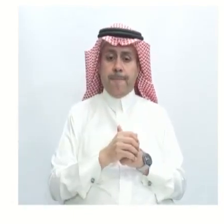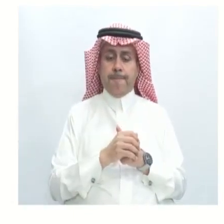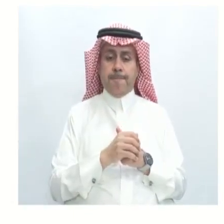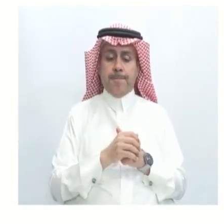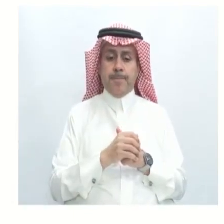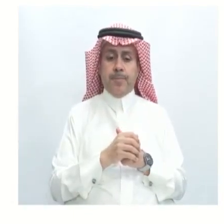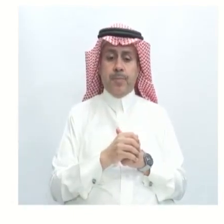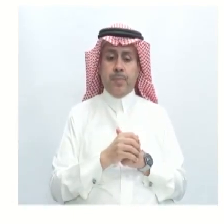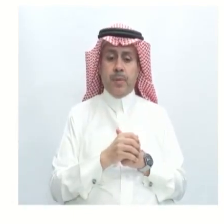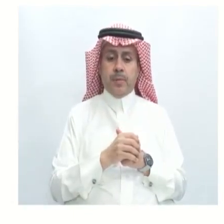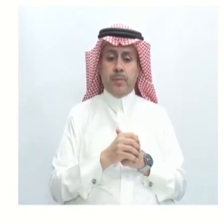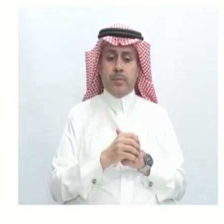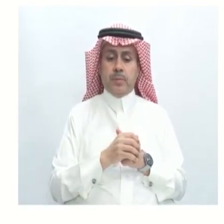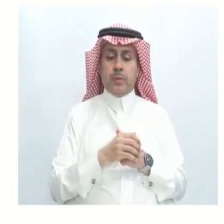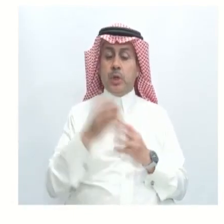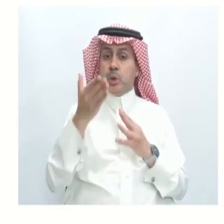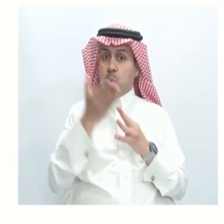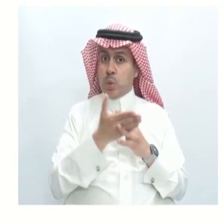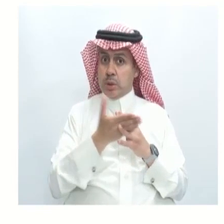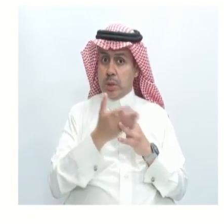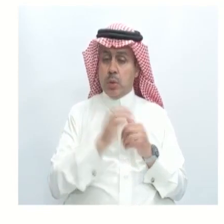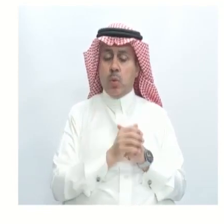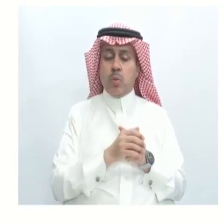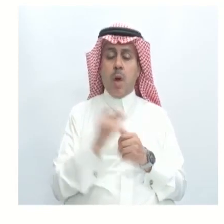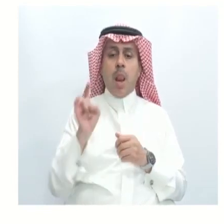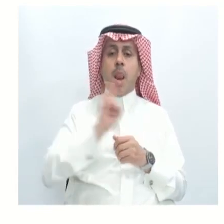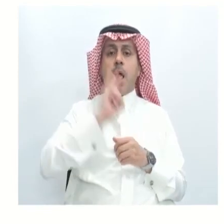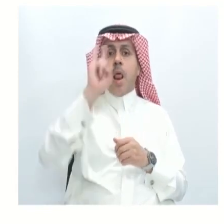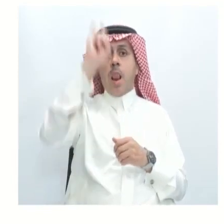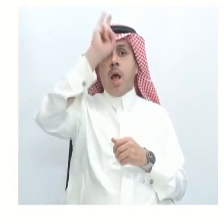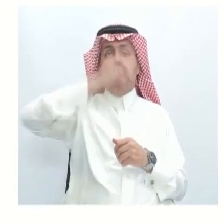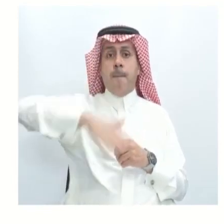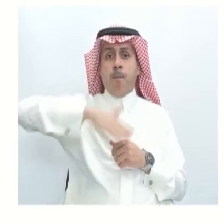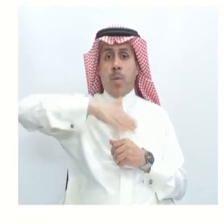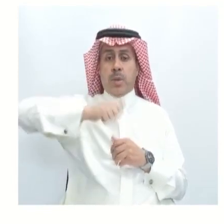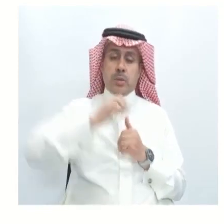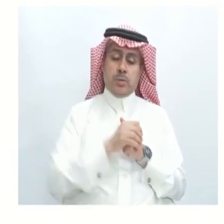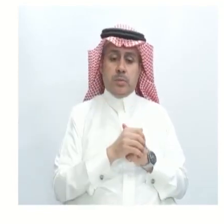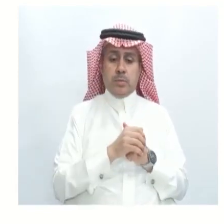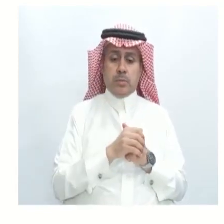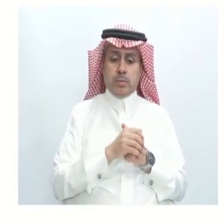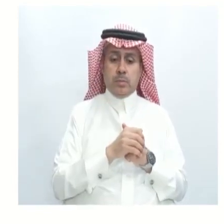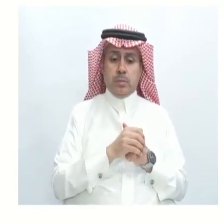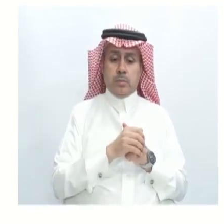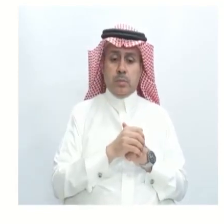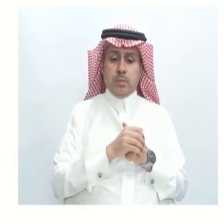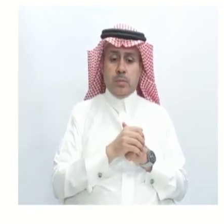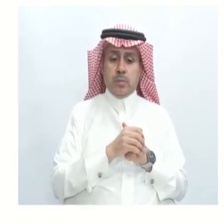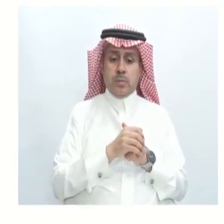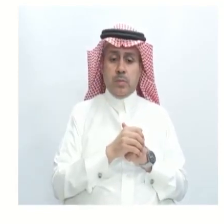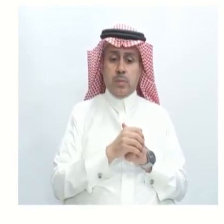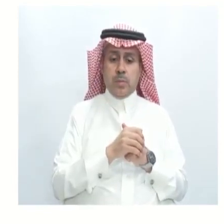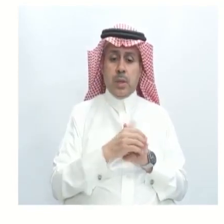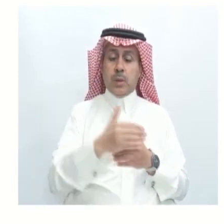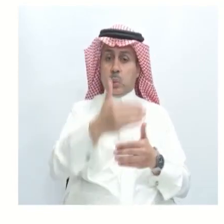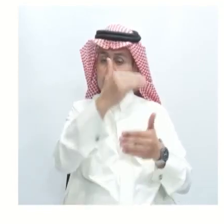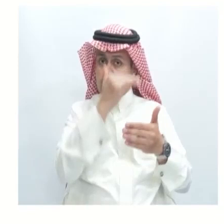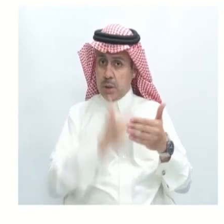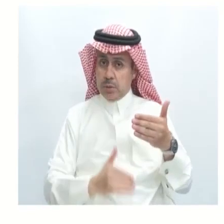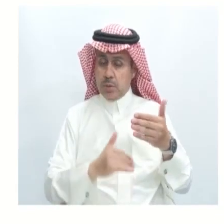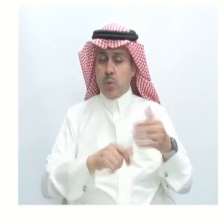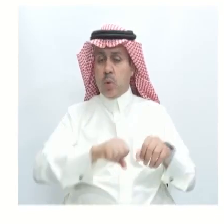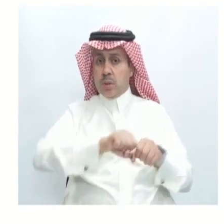ثلثي طوله وتوسطه كلمه لا اله الا الله محمد رسول الله فهذه فهذا هو شكل